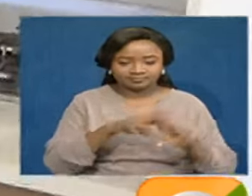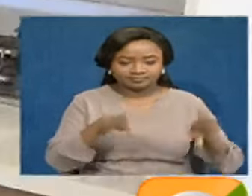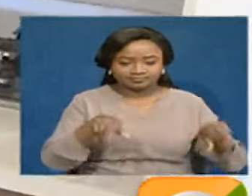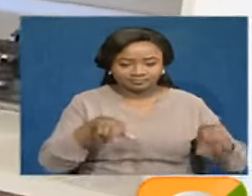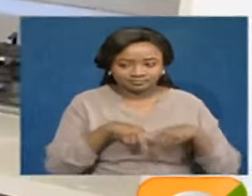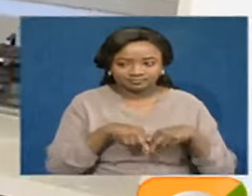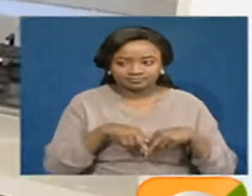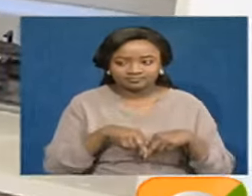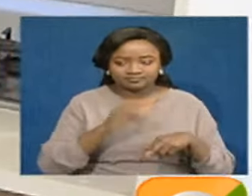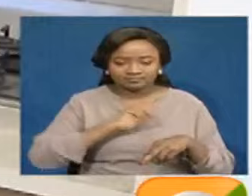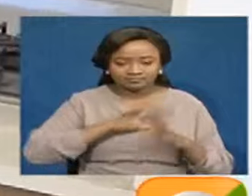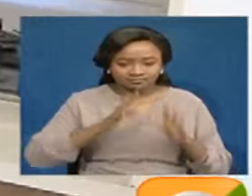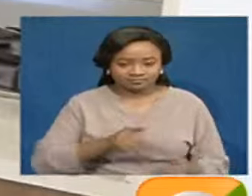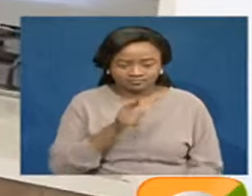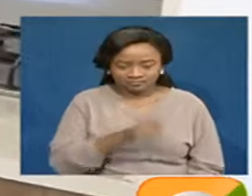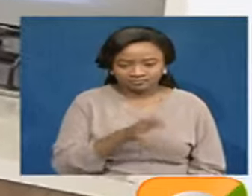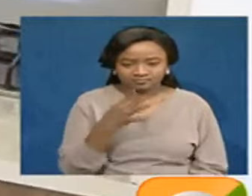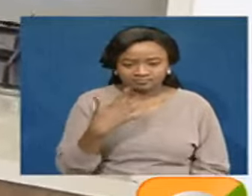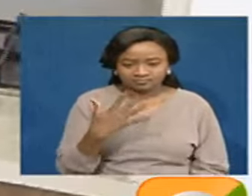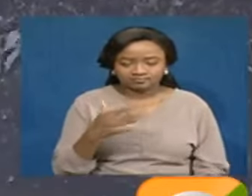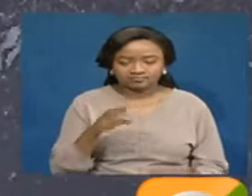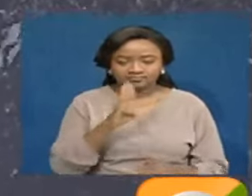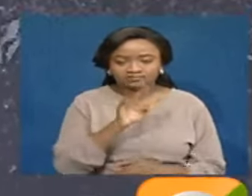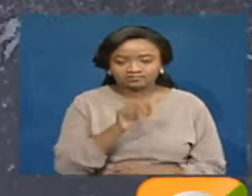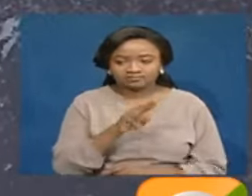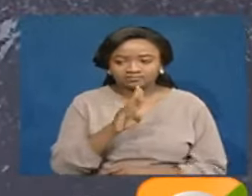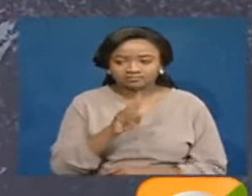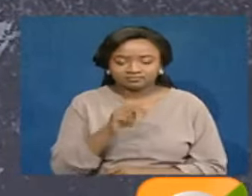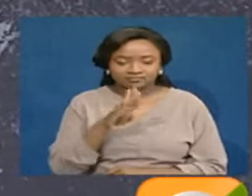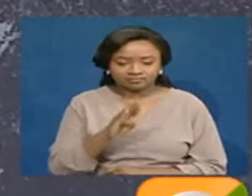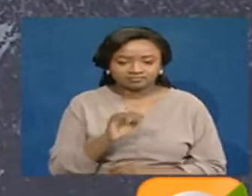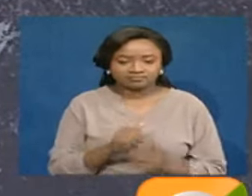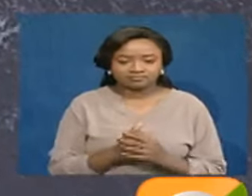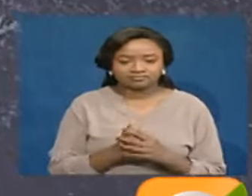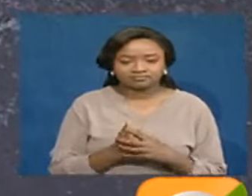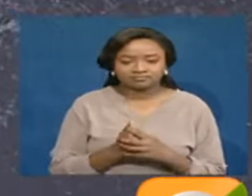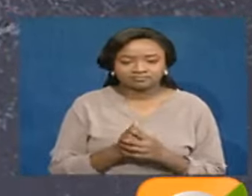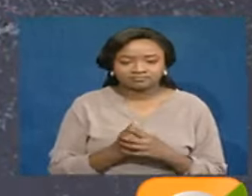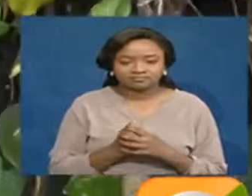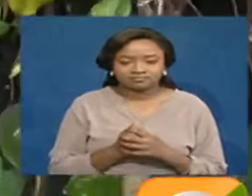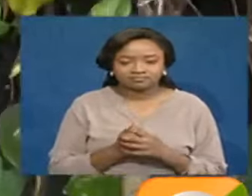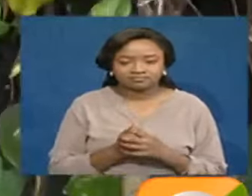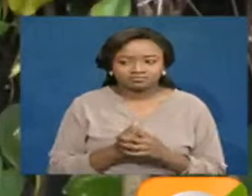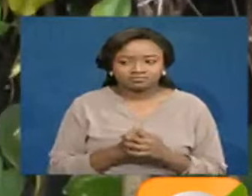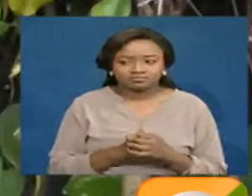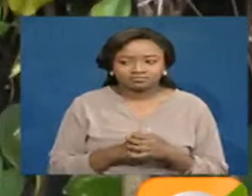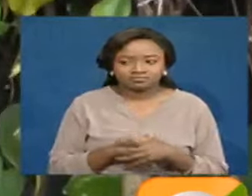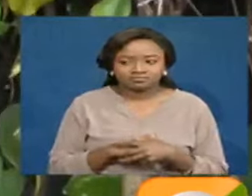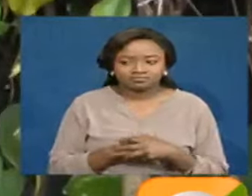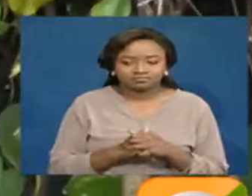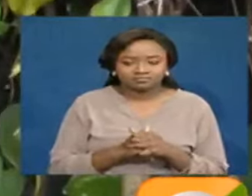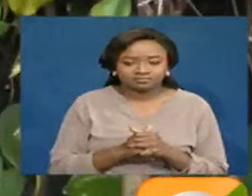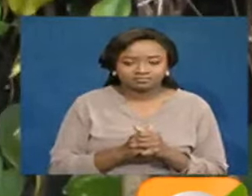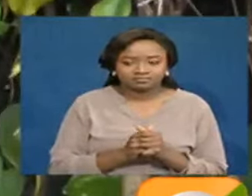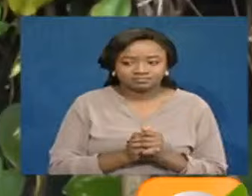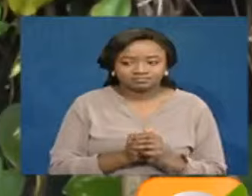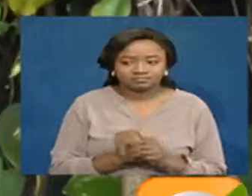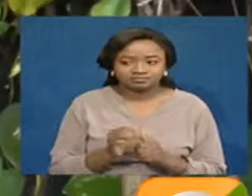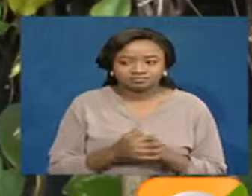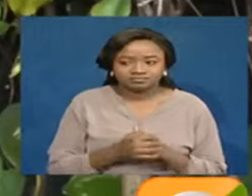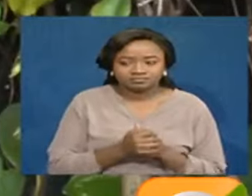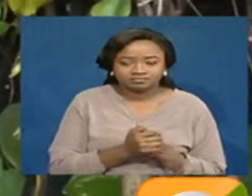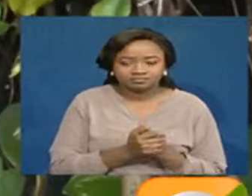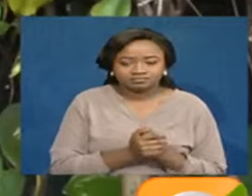ya kuhama na kuhamisha vitu vyake kutoka chumba kulikotokea mauaji. We are requesting